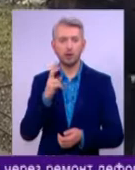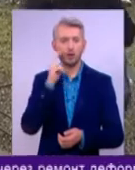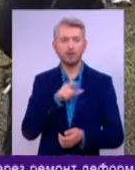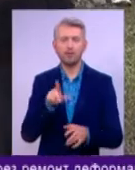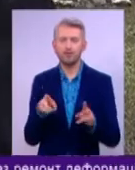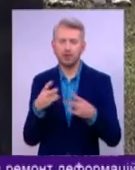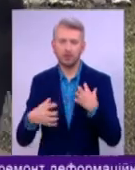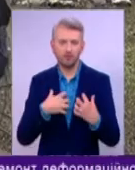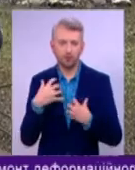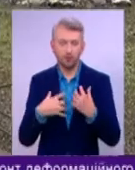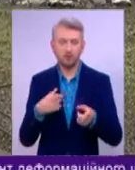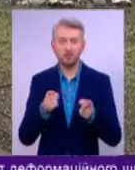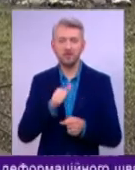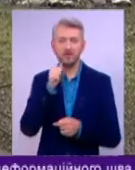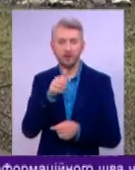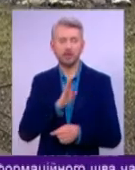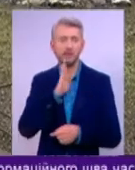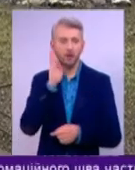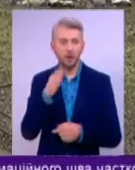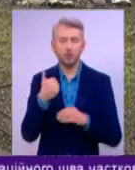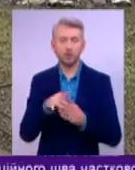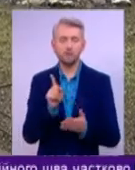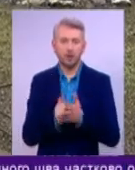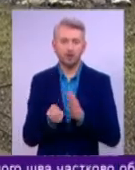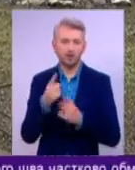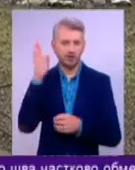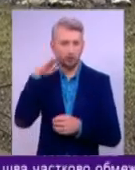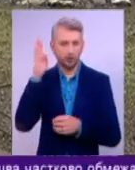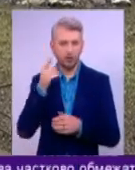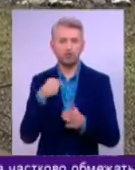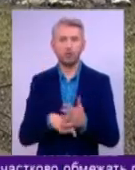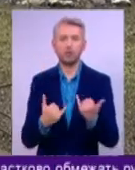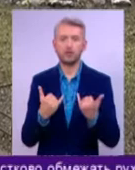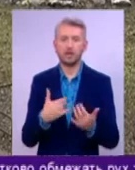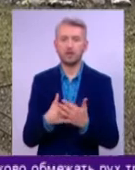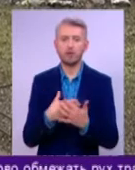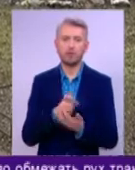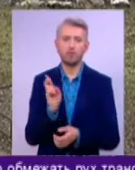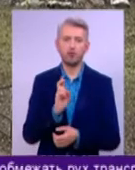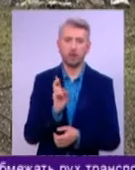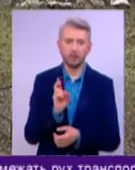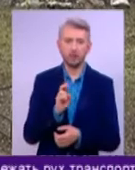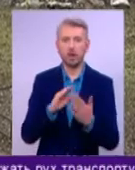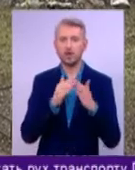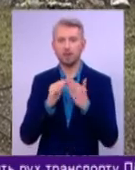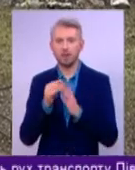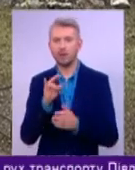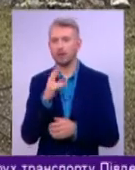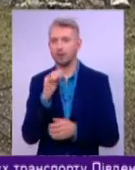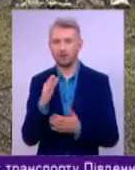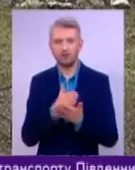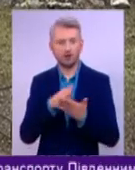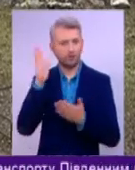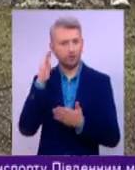варто хвилюватися, адже справді завтра вранці вже має з'явитись вода, бо нині, наприклад, Борщагівка, чи Теремки, чи Нивки взагалі без